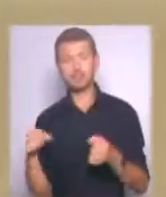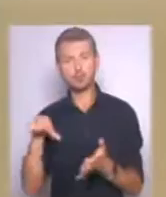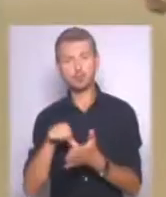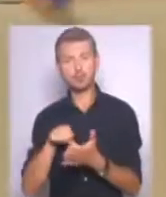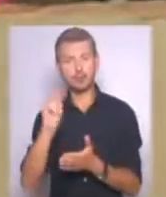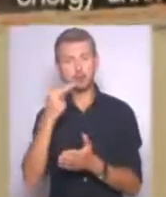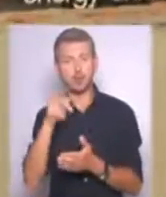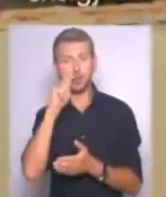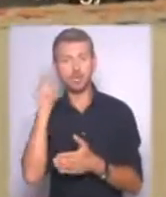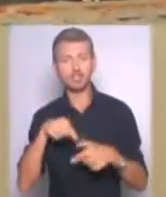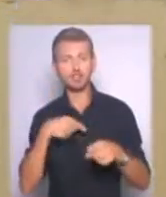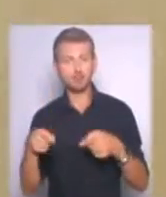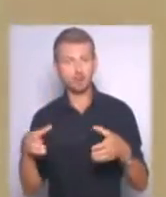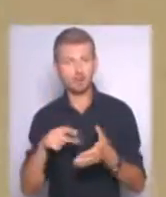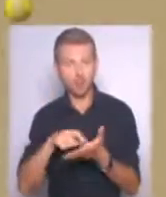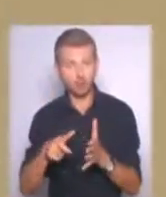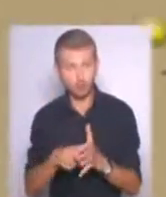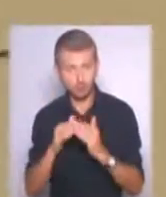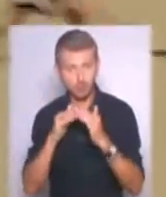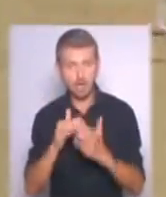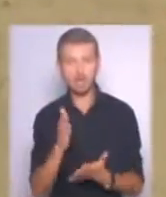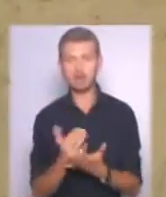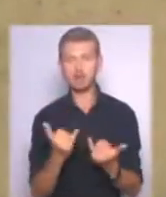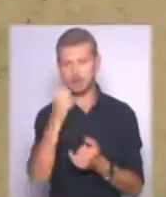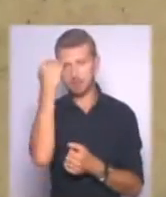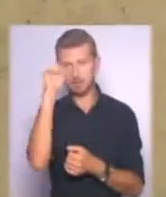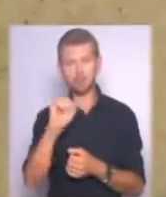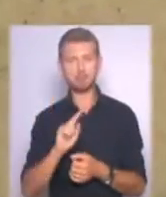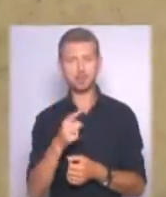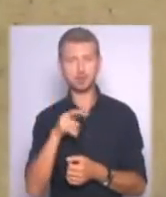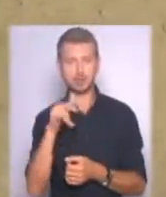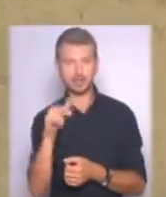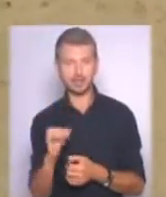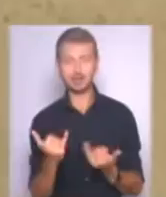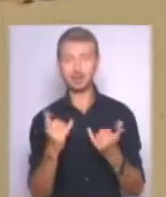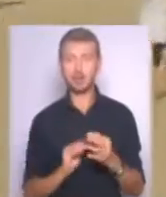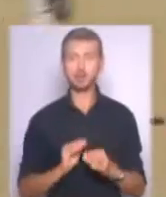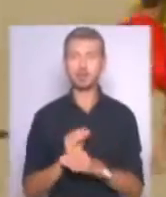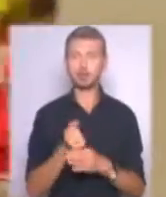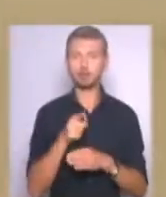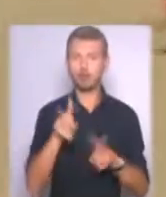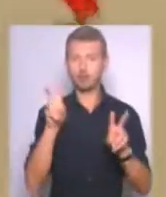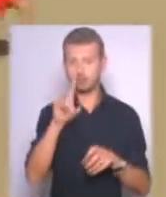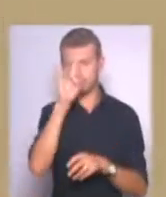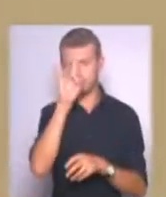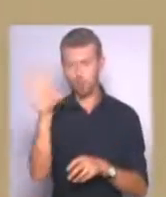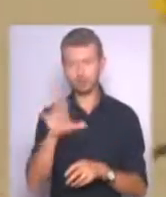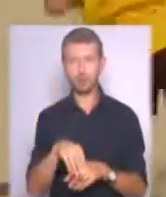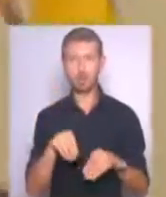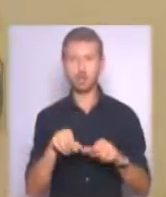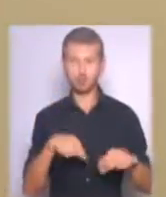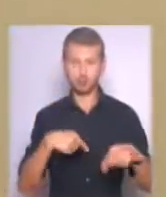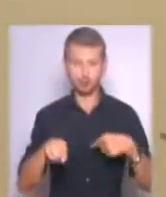чемпіонаті України з футзалу. Зокрема, є чинним переможцем першої ліги. Тепер додала до цього титулу чемпіонство у пляжному